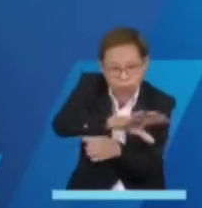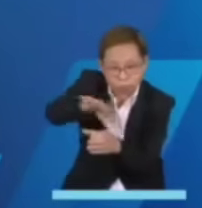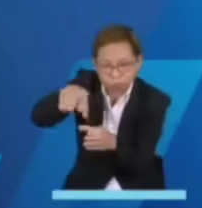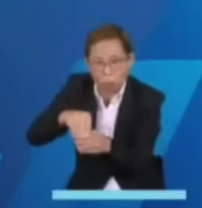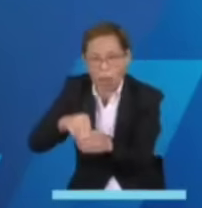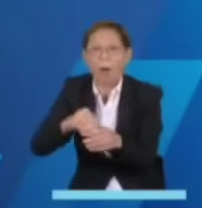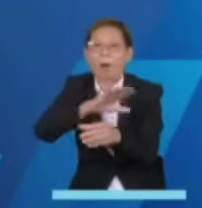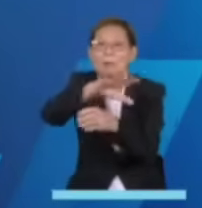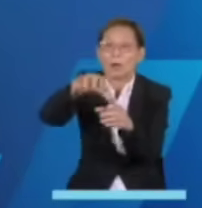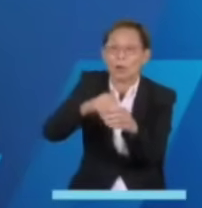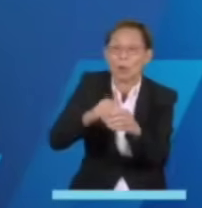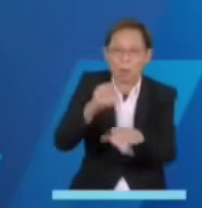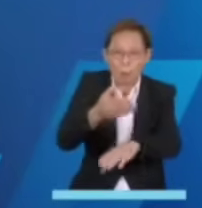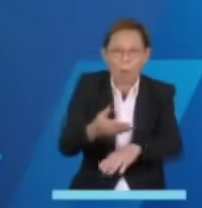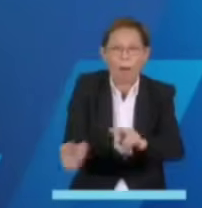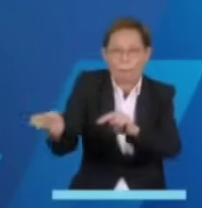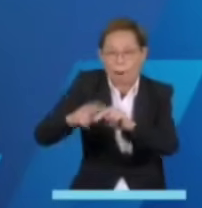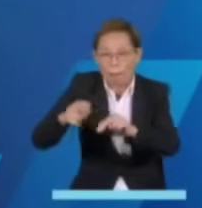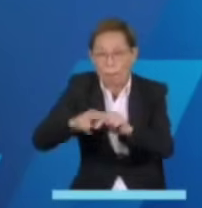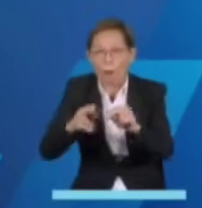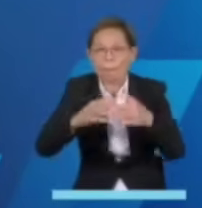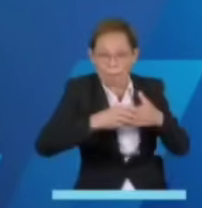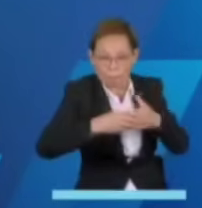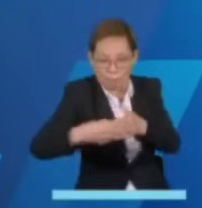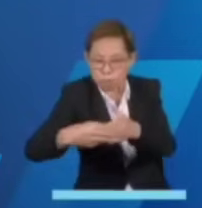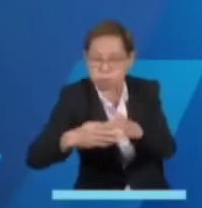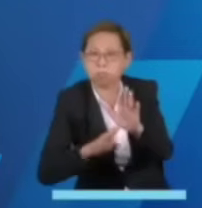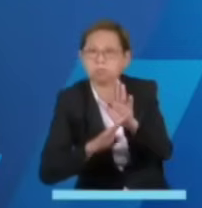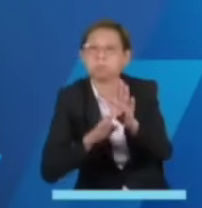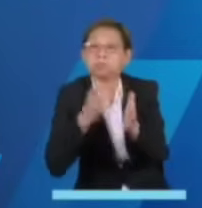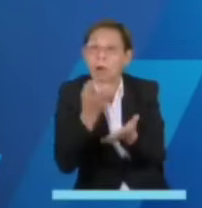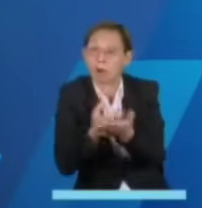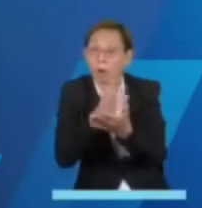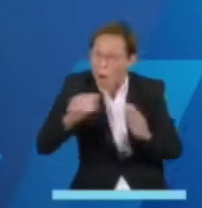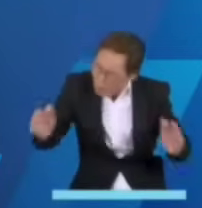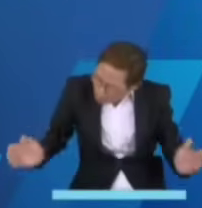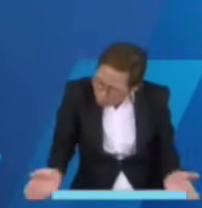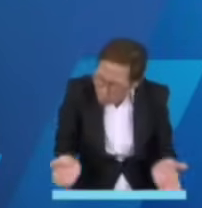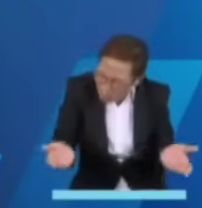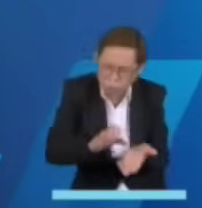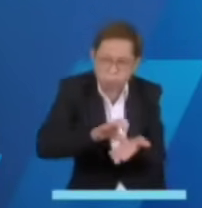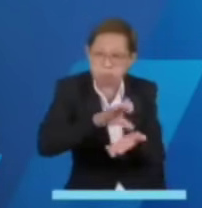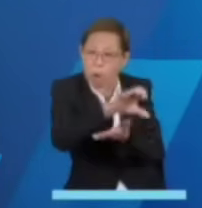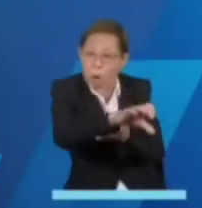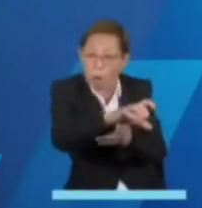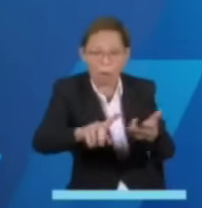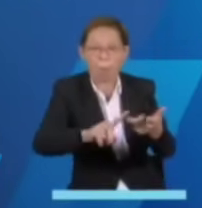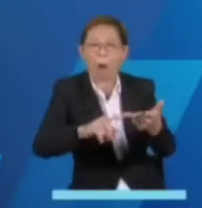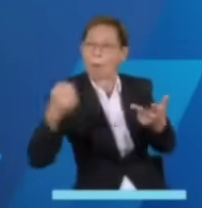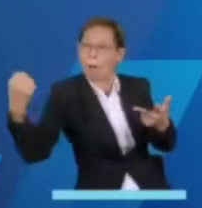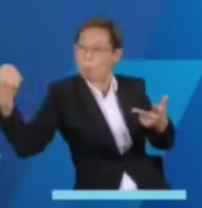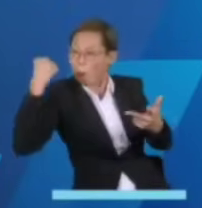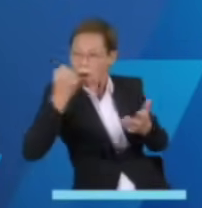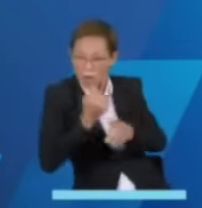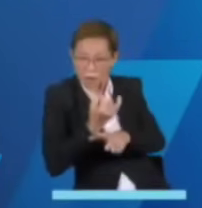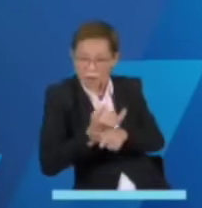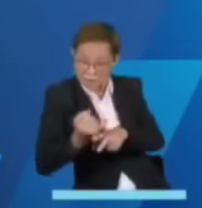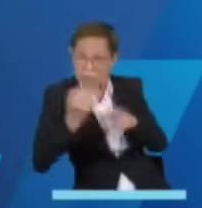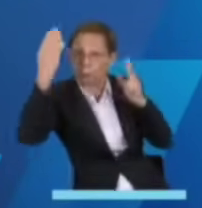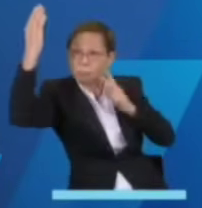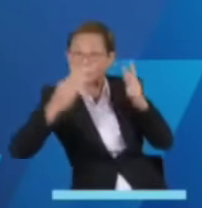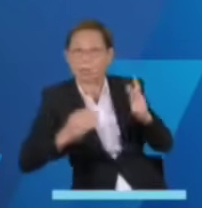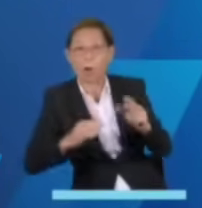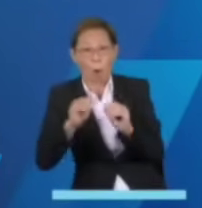meliputi ikhtiar meningkatkan pemacuan ekonomi, menggalakkan pelaburan, memperkukuh industri